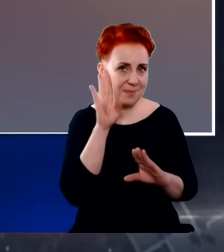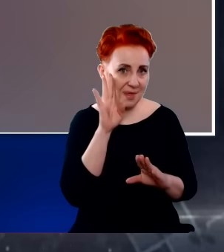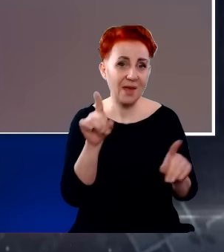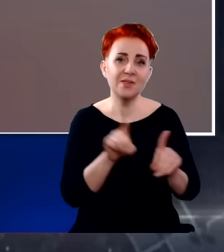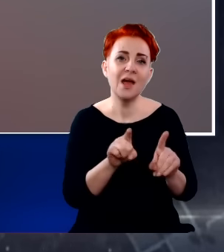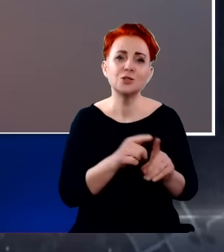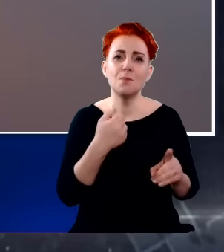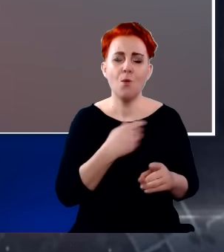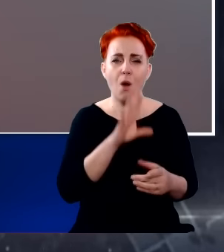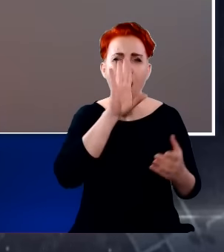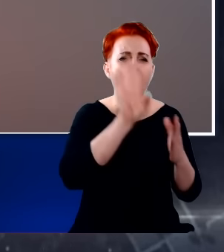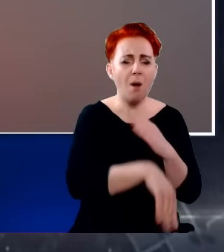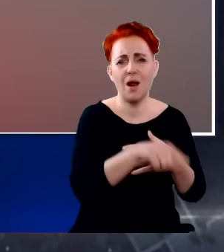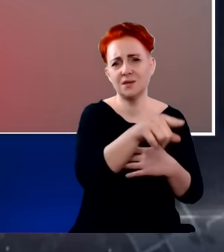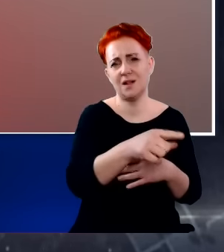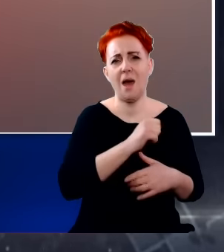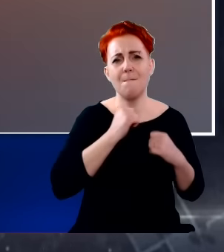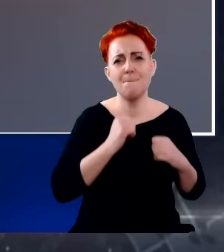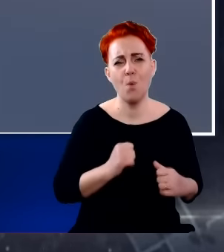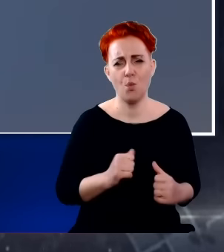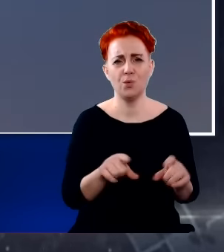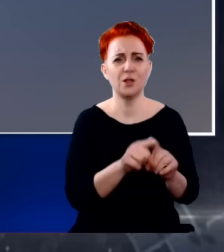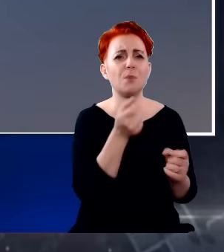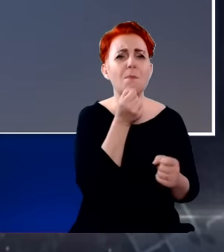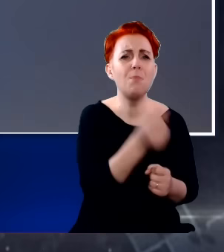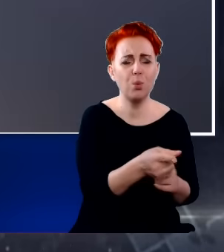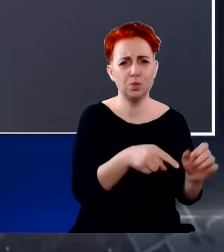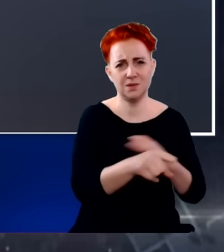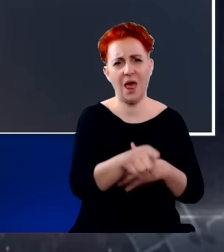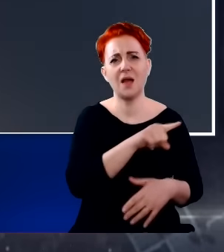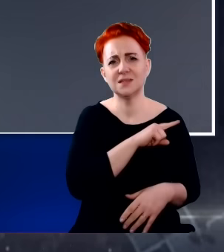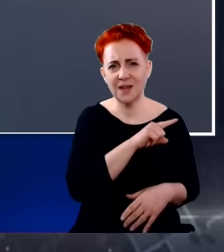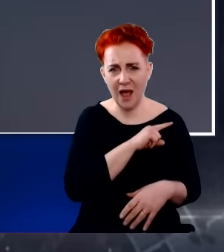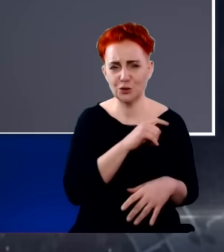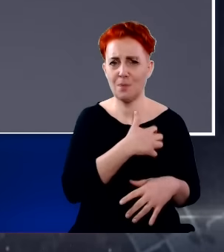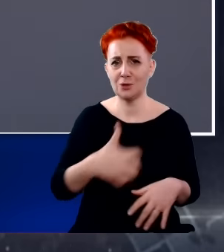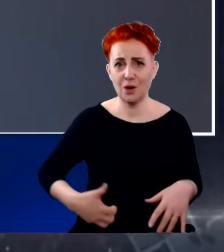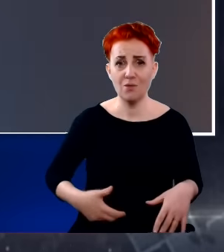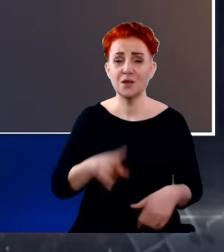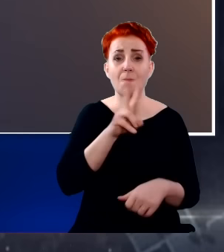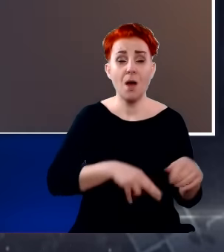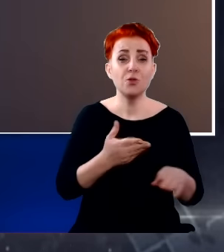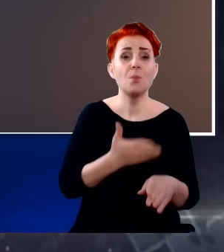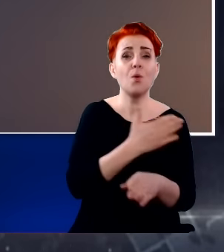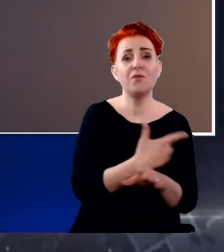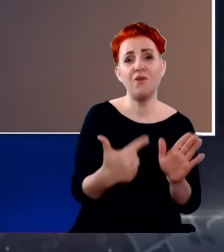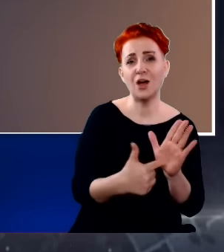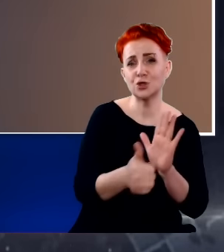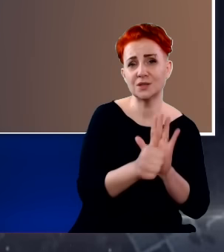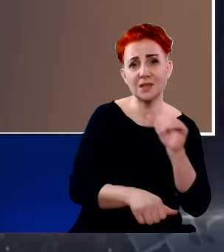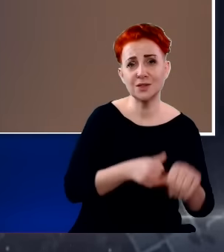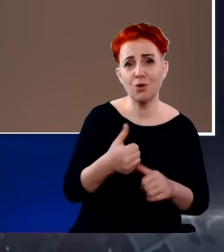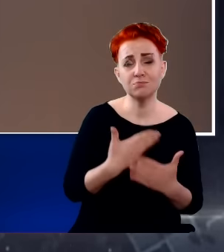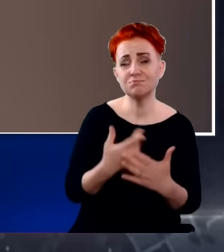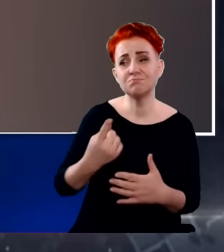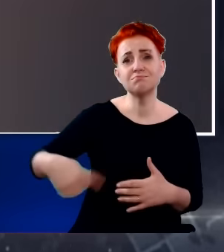polski mundur, kiedy pluto wtedy na strażników Straży Marszałkowskiej, na policję. To wszystko się działo w roku 2016. Tego ci młodzi ludzie